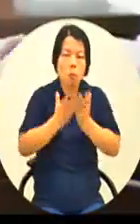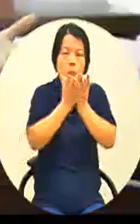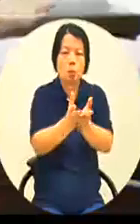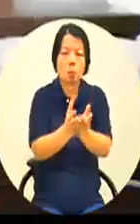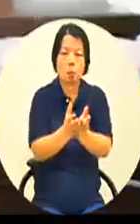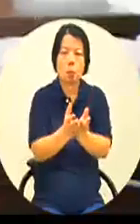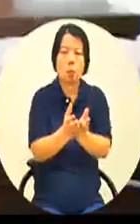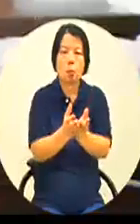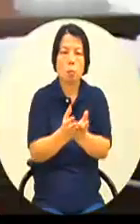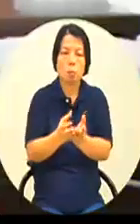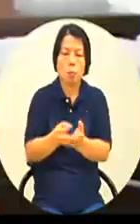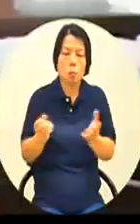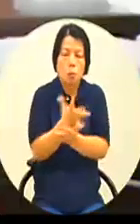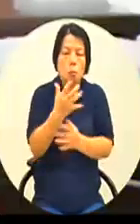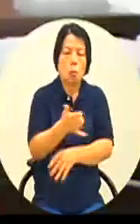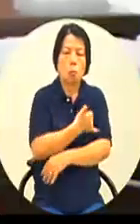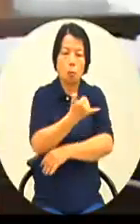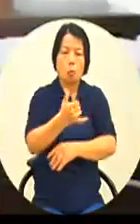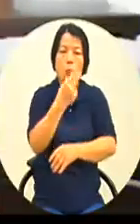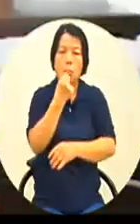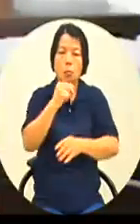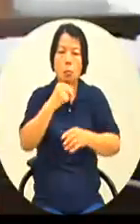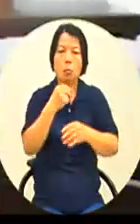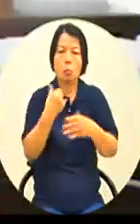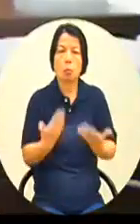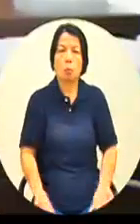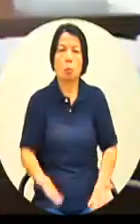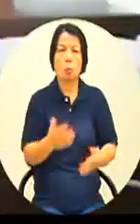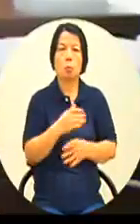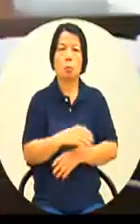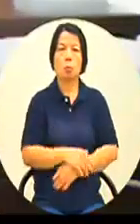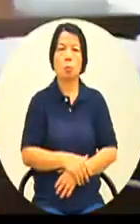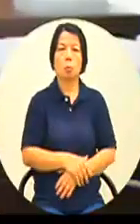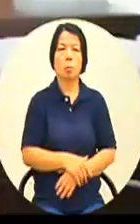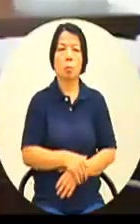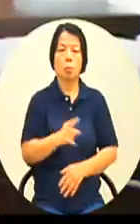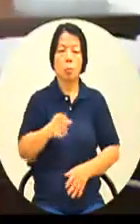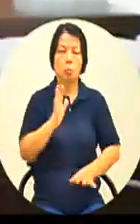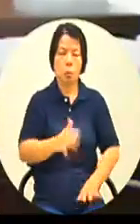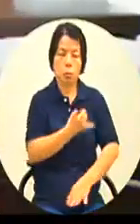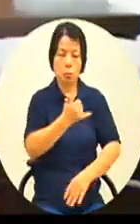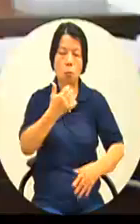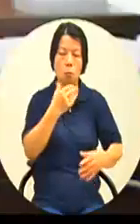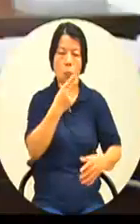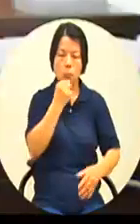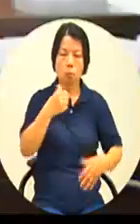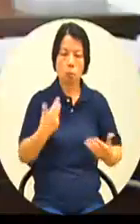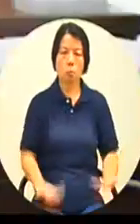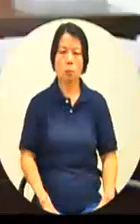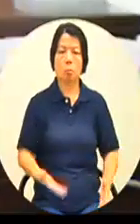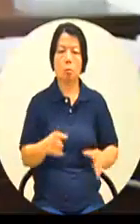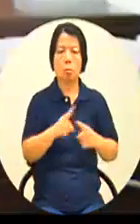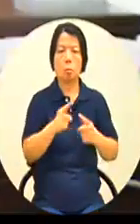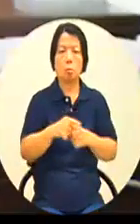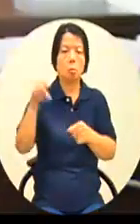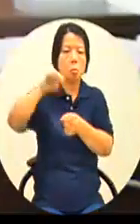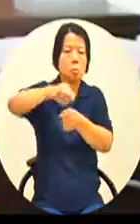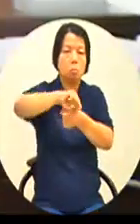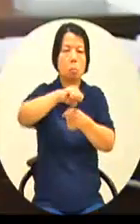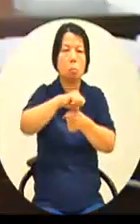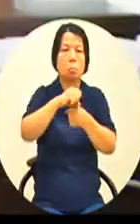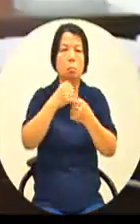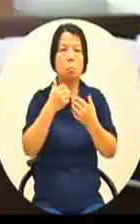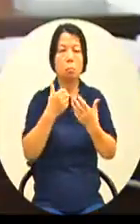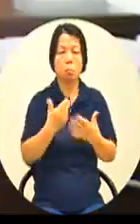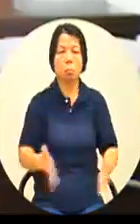来了一个周休二日，你们看周休两天的嘛，你周休两天是不是人潮又多了，以前才一天